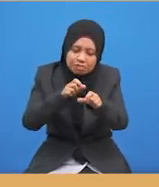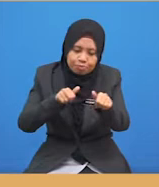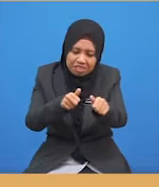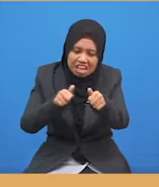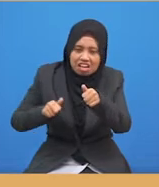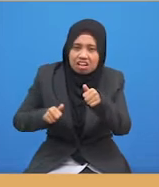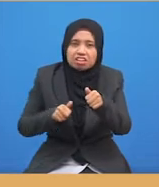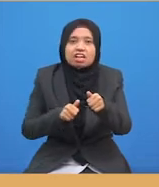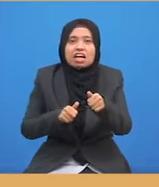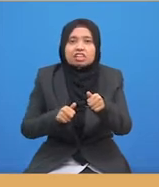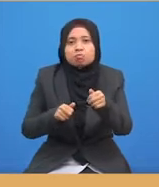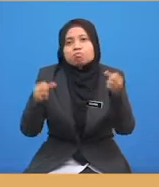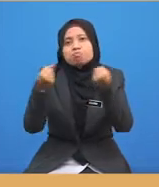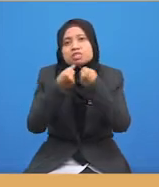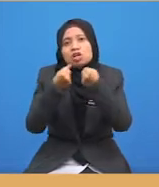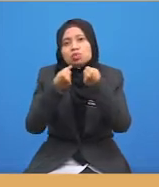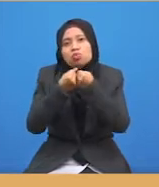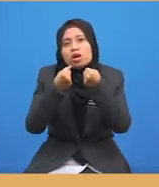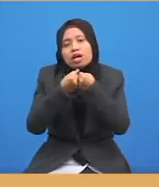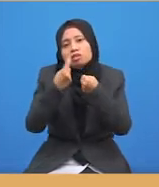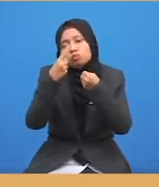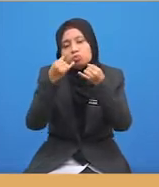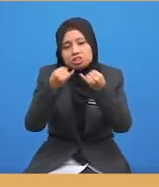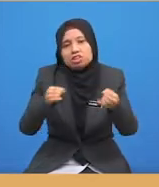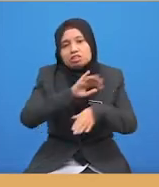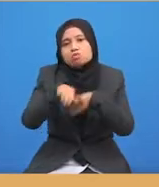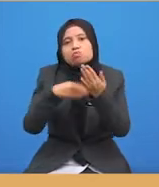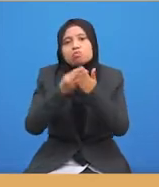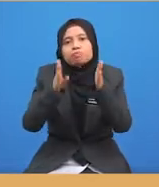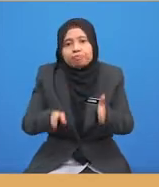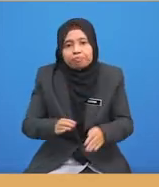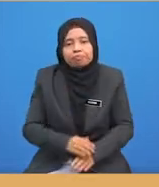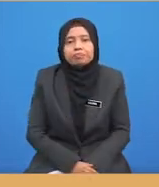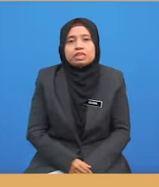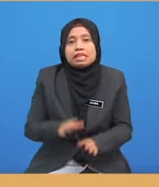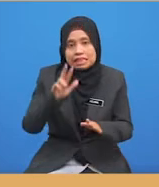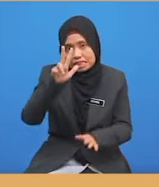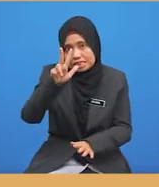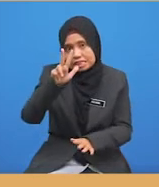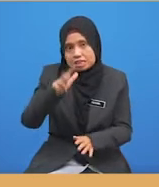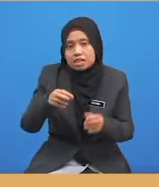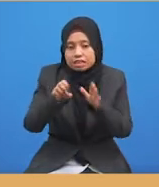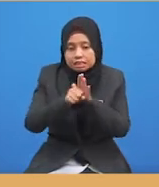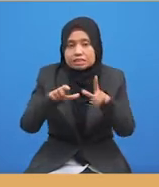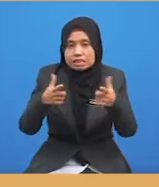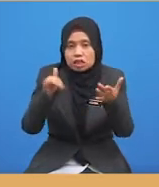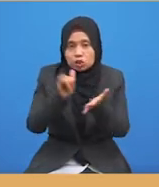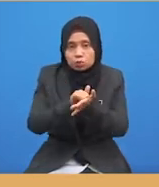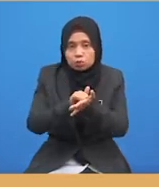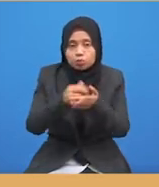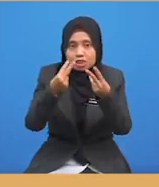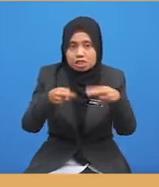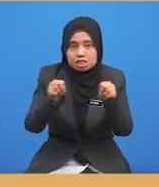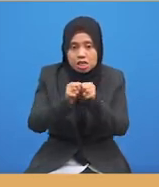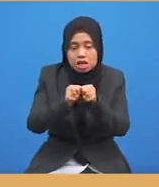konflik demi kesejahteraan bangsa dan negara. 3. Selain daripada itu,